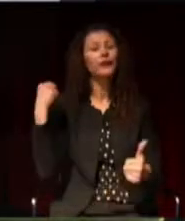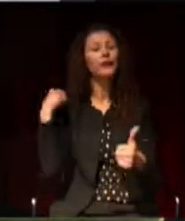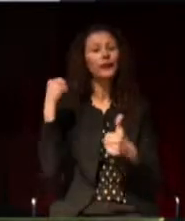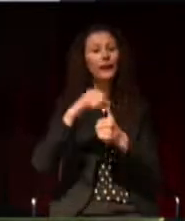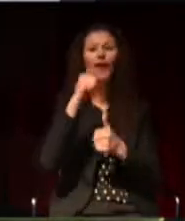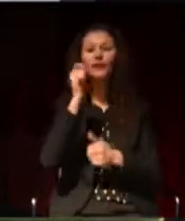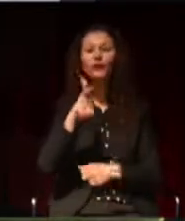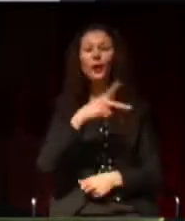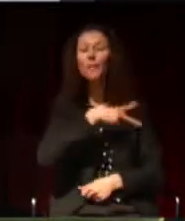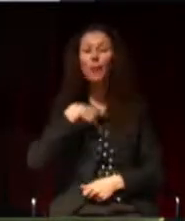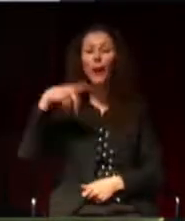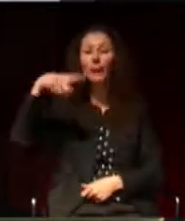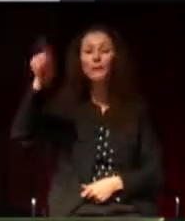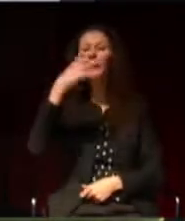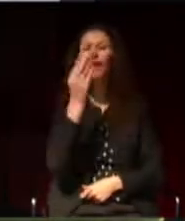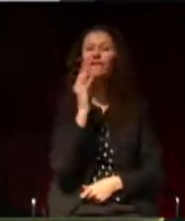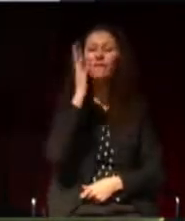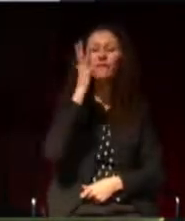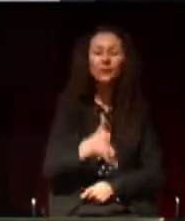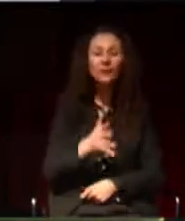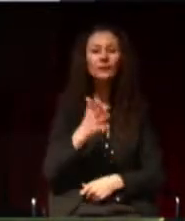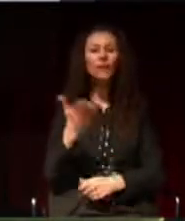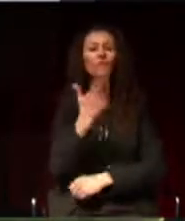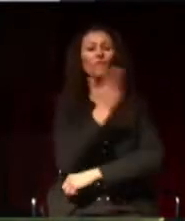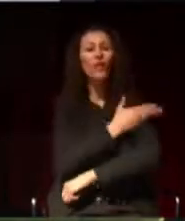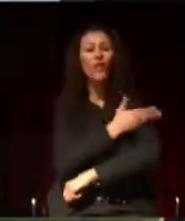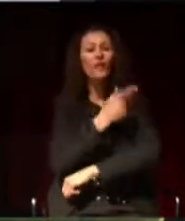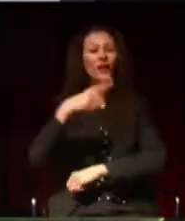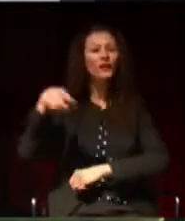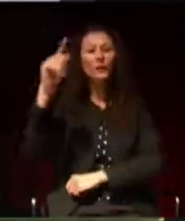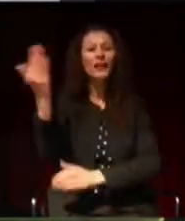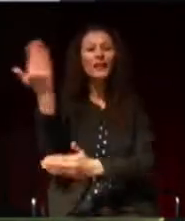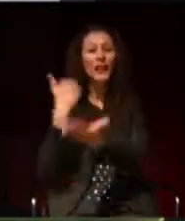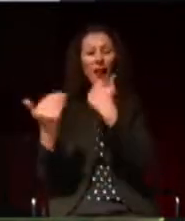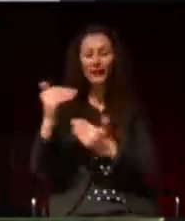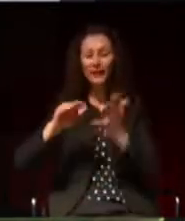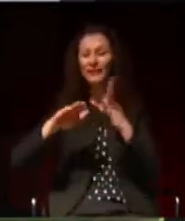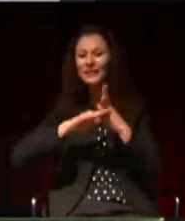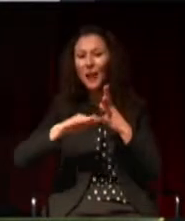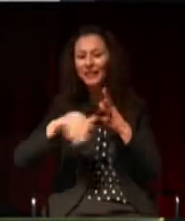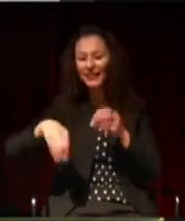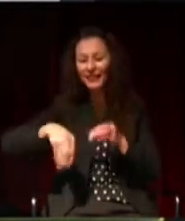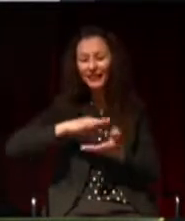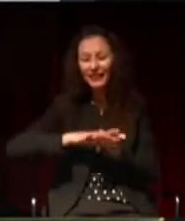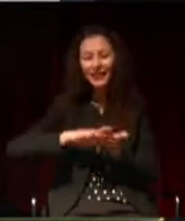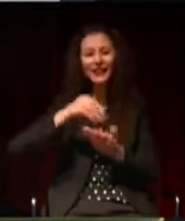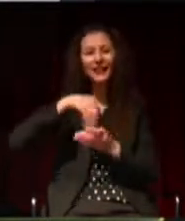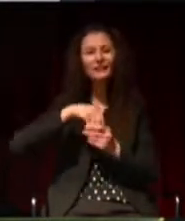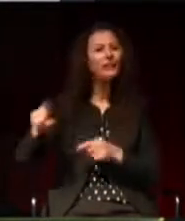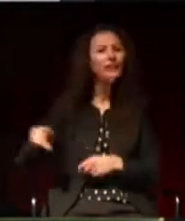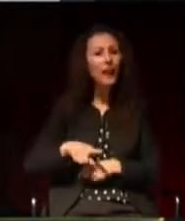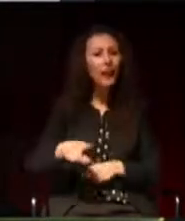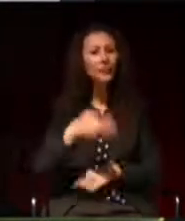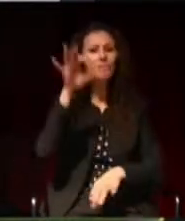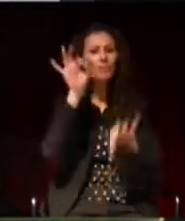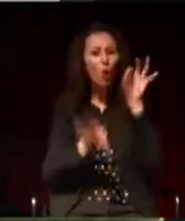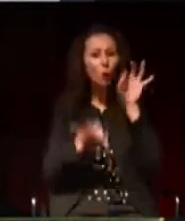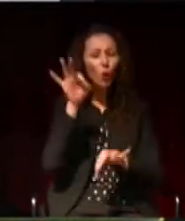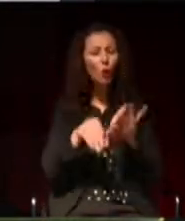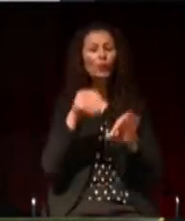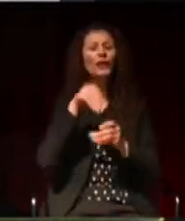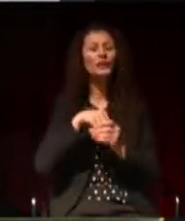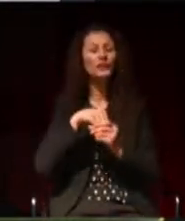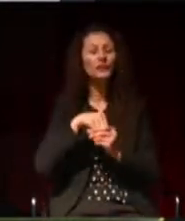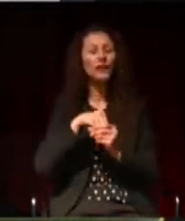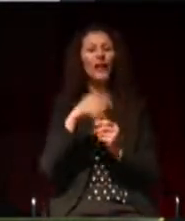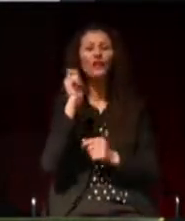Yine ilçe belediyelerimizden en çok ve vatandaşlarımızdan gelen zemin etütleriyle ilgili denetim ve kontrollük